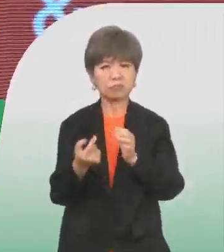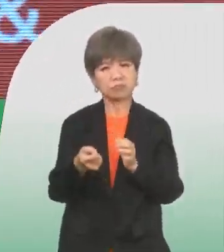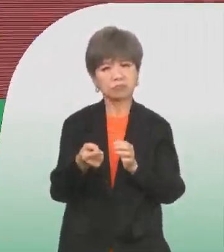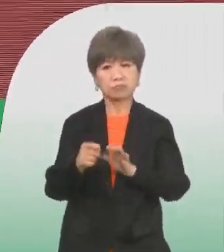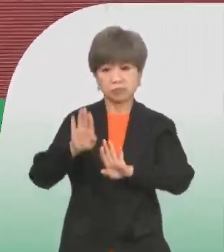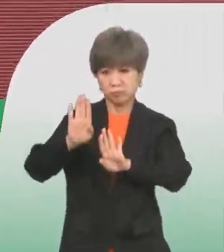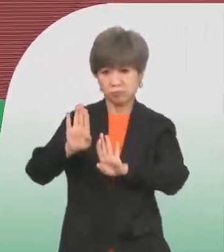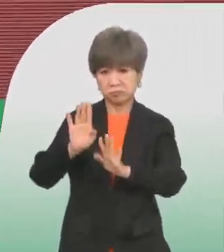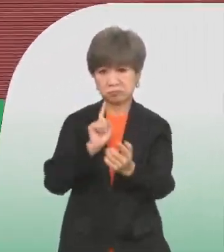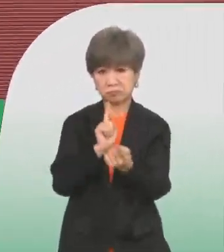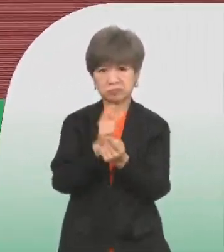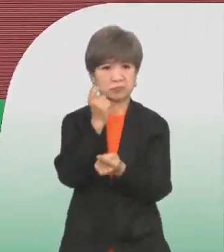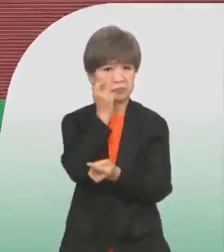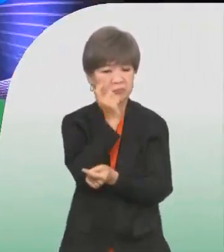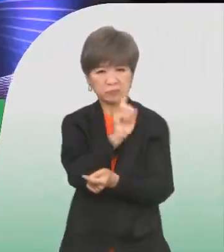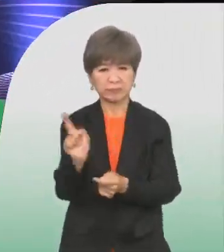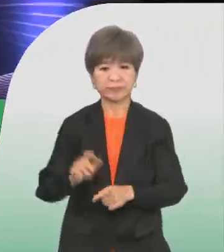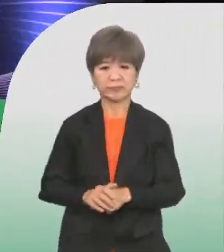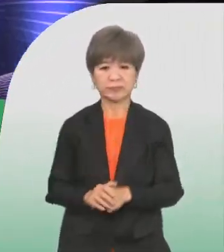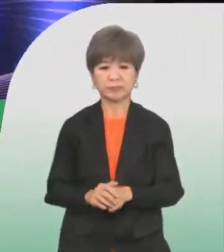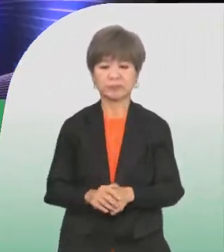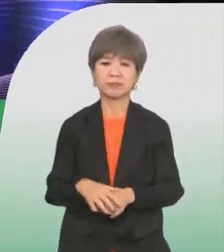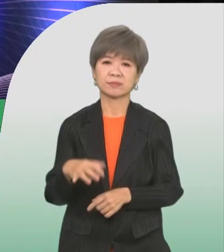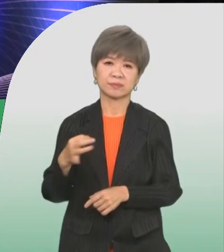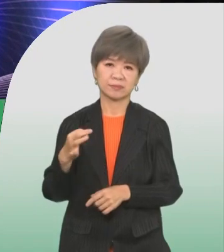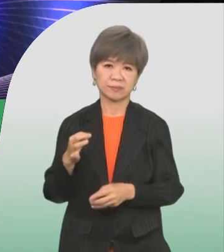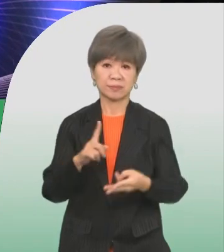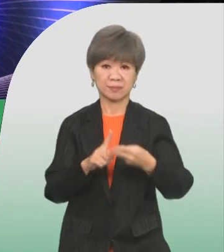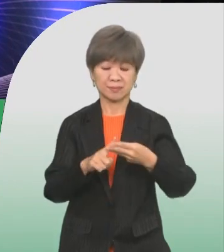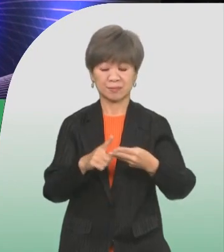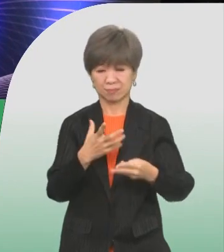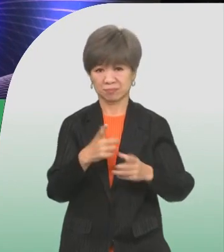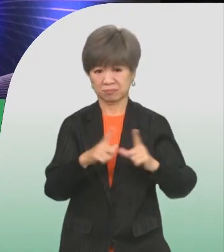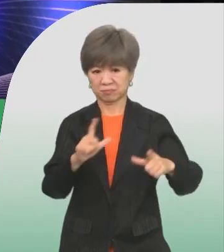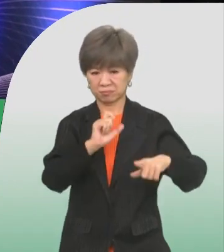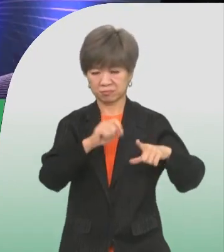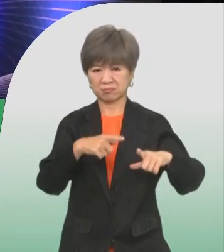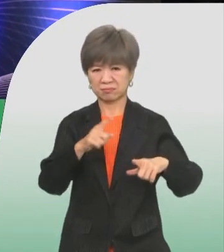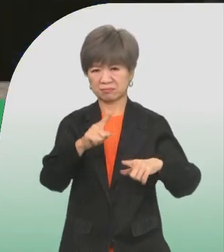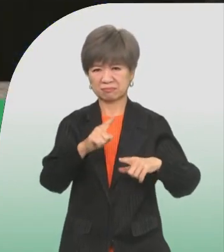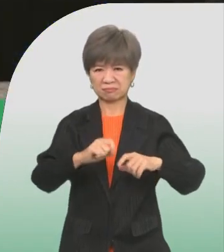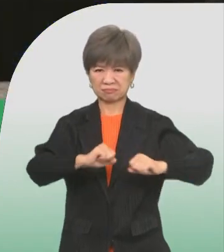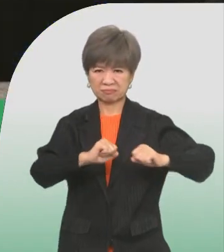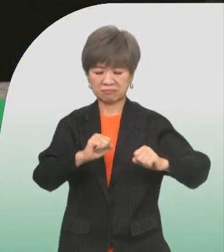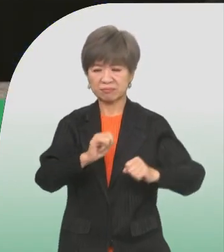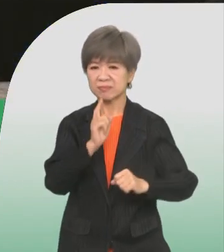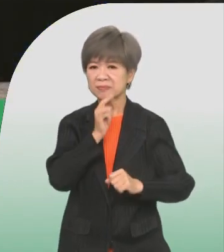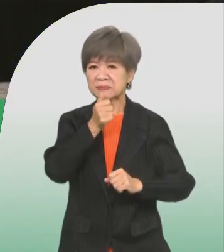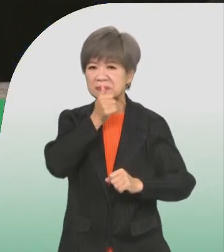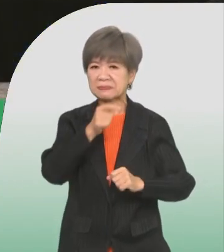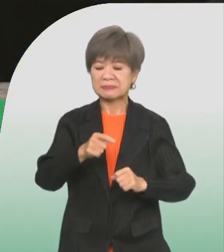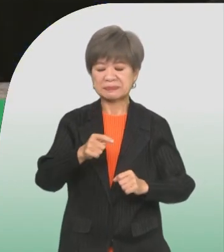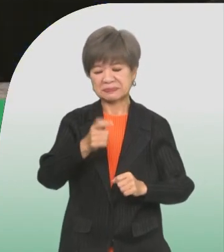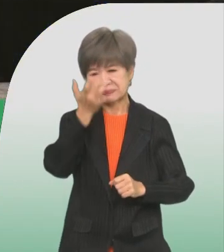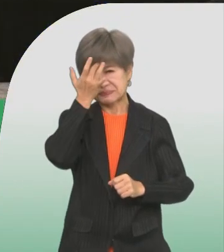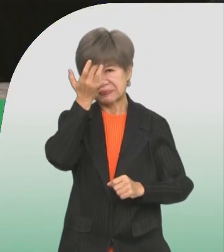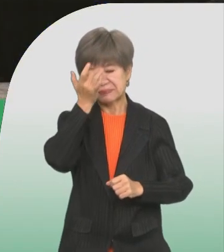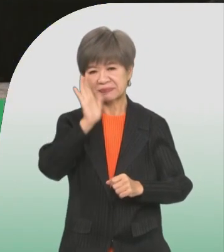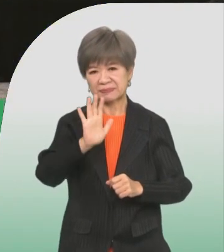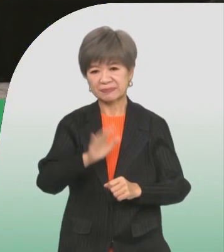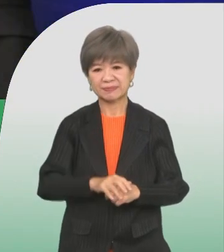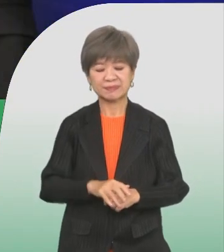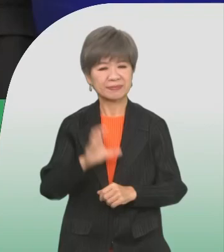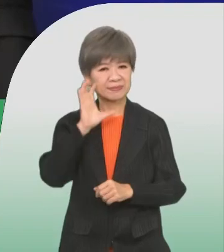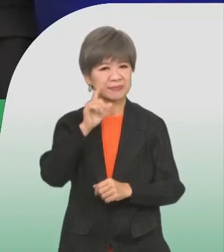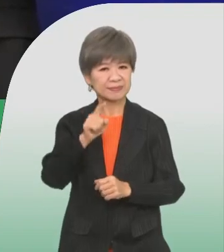亚哈独独的挑战，就要经费，还有主流媒体的内容竞争，还有理念，听下来谈一下先前的说